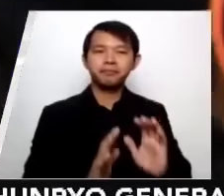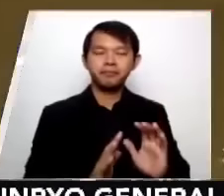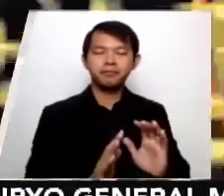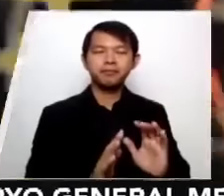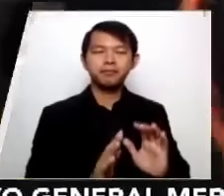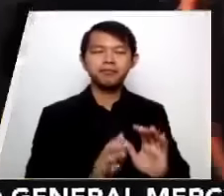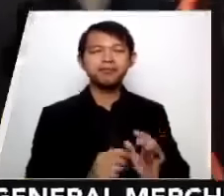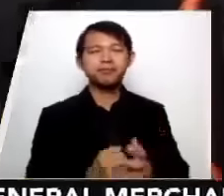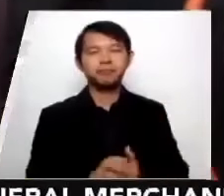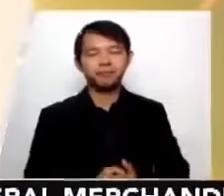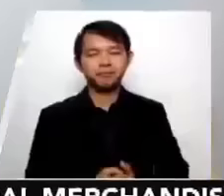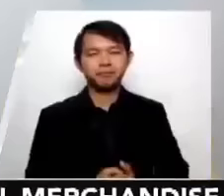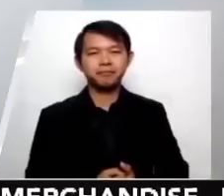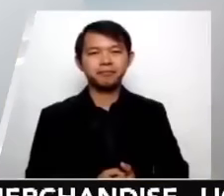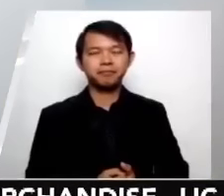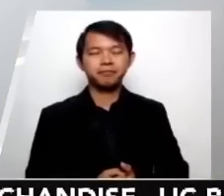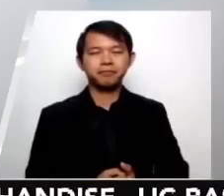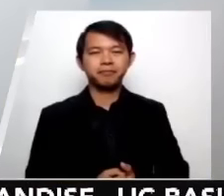Umali.